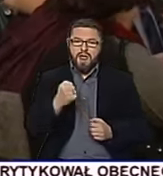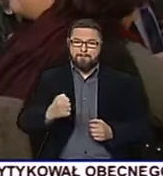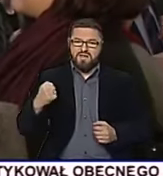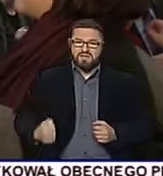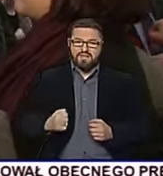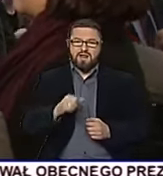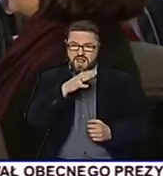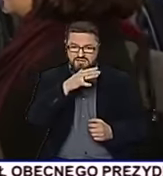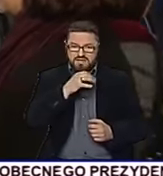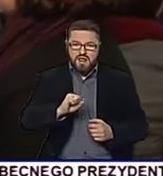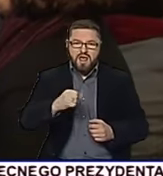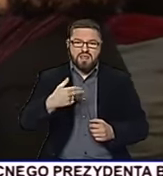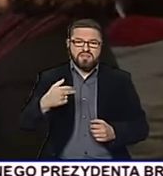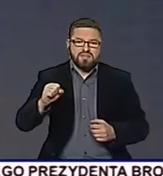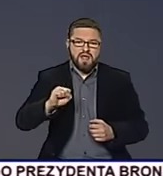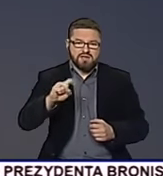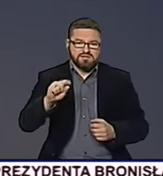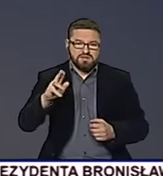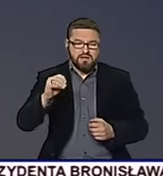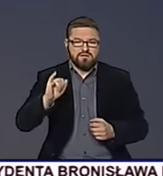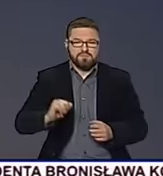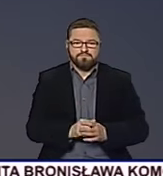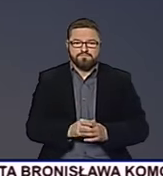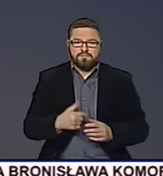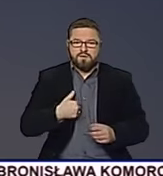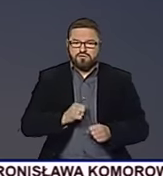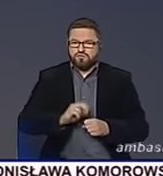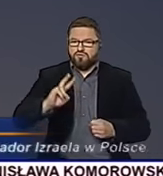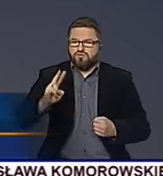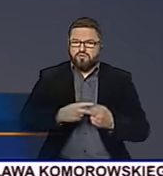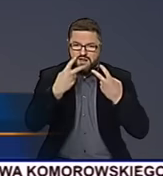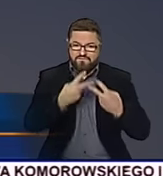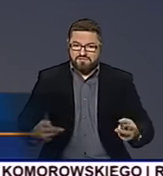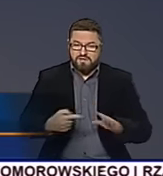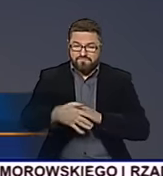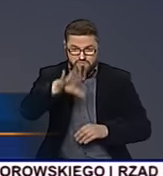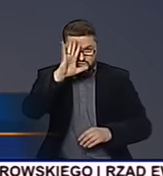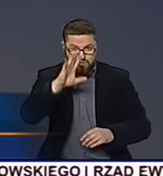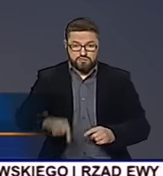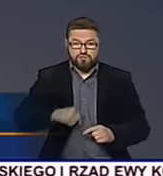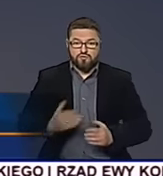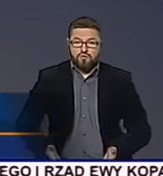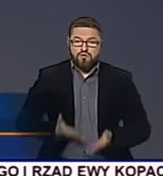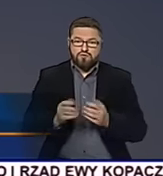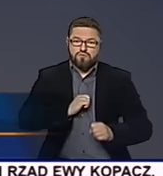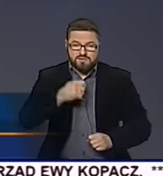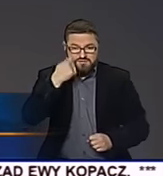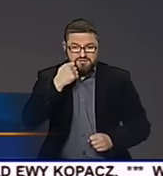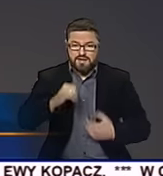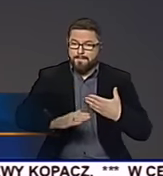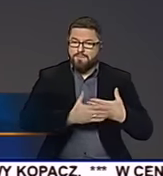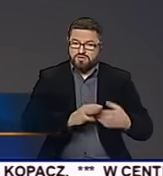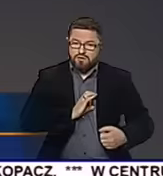ambasador Izraela Anna Azari. Jest to już moja druga wizyta w Łodzi. Tu urodził się dziadek mojego